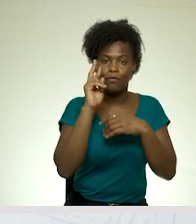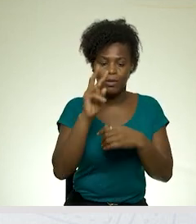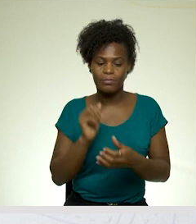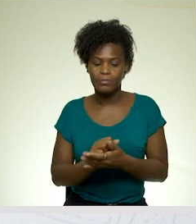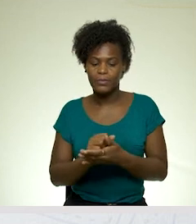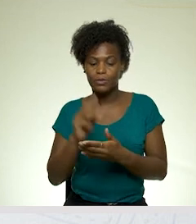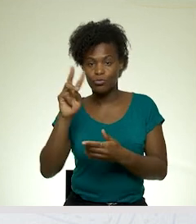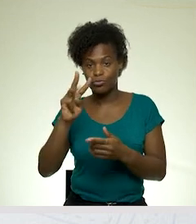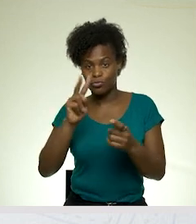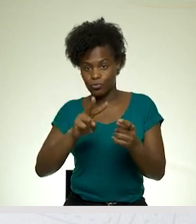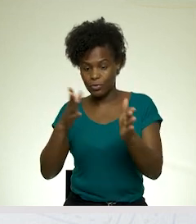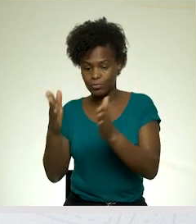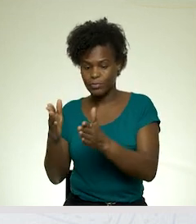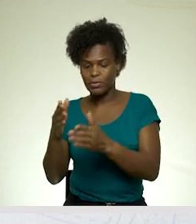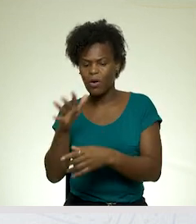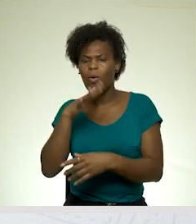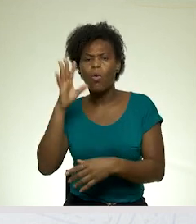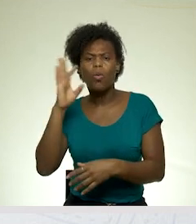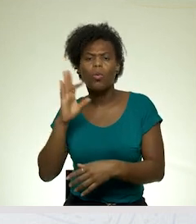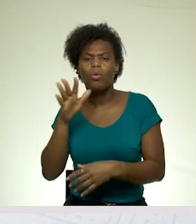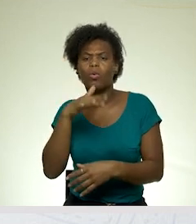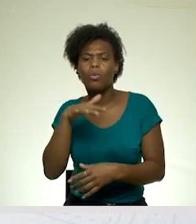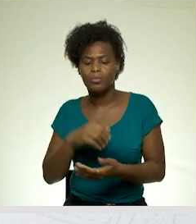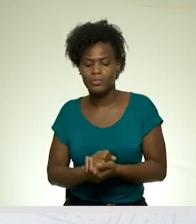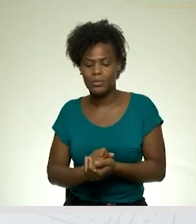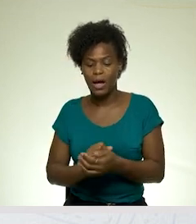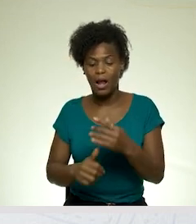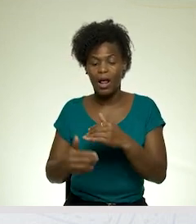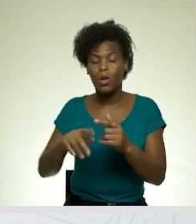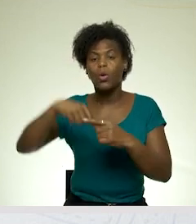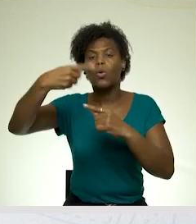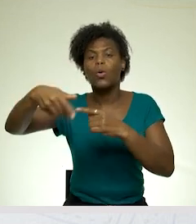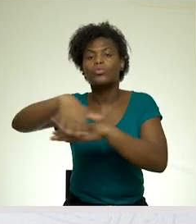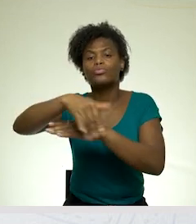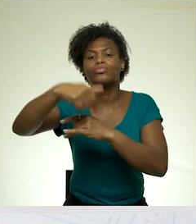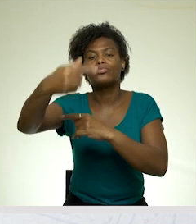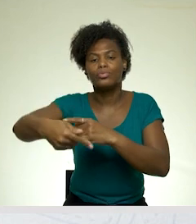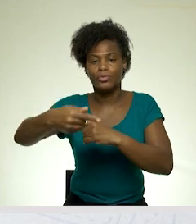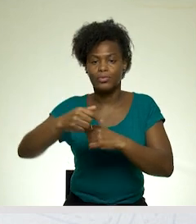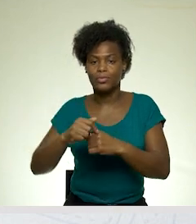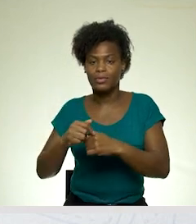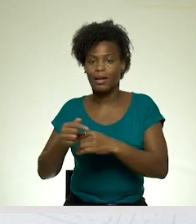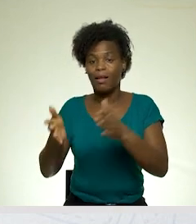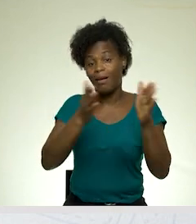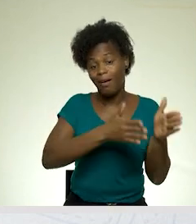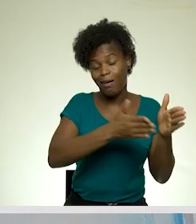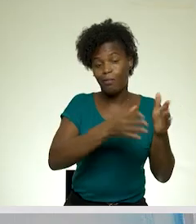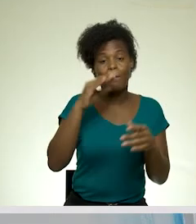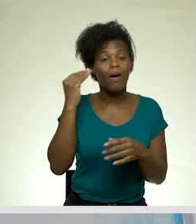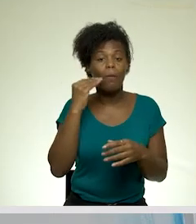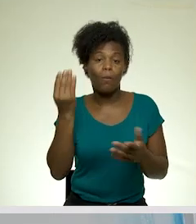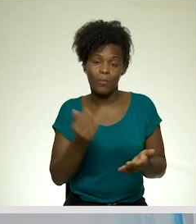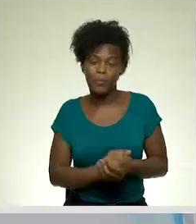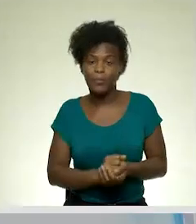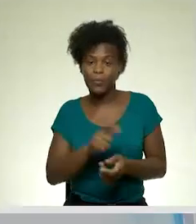Deuxième dialogue. Où est l'hôtel? C'est de l'autre côté de la rue et à côté de la banque. Tu